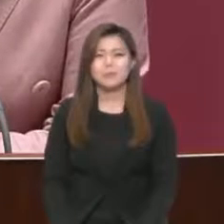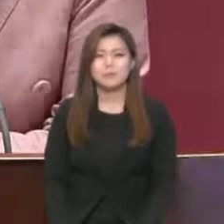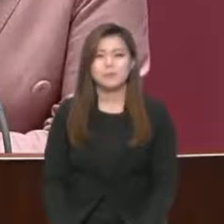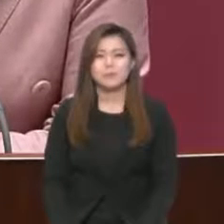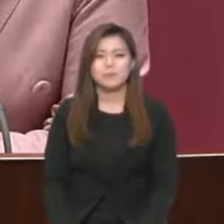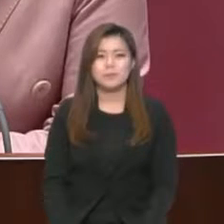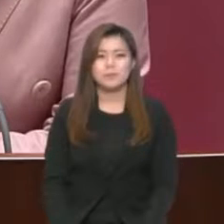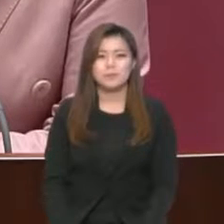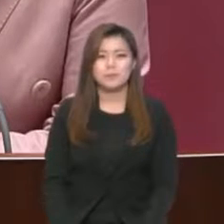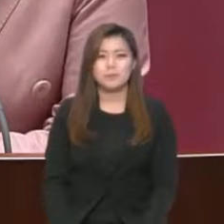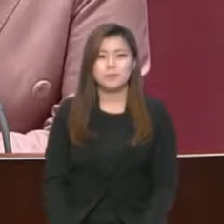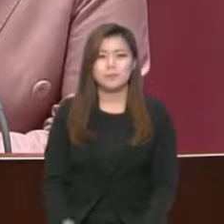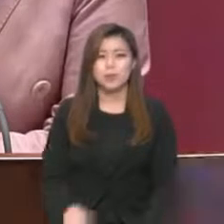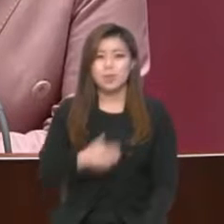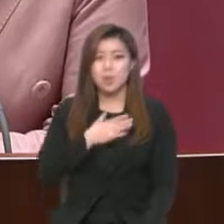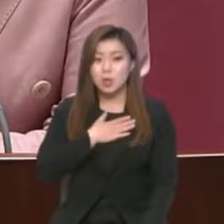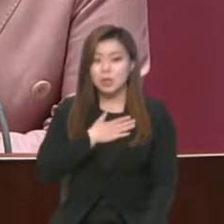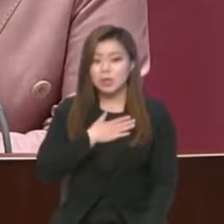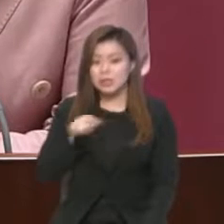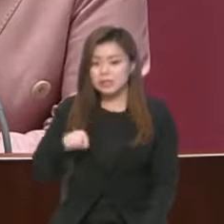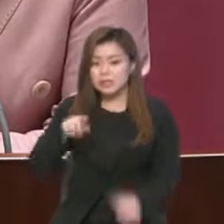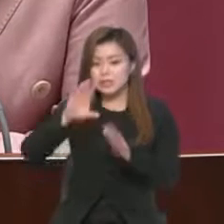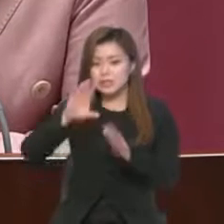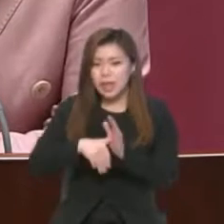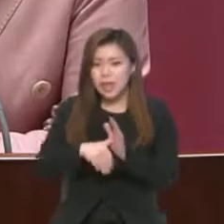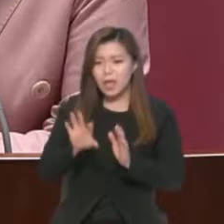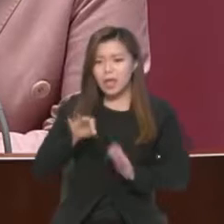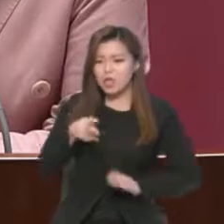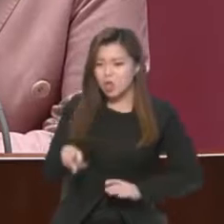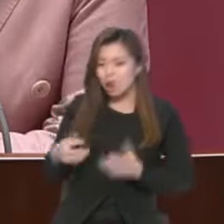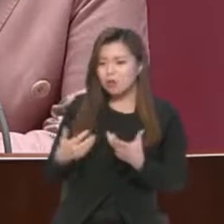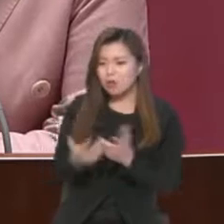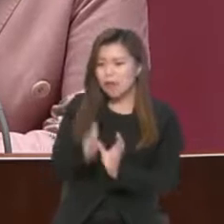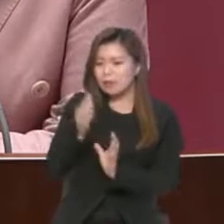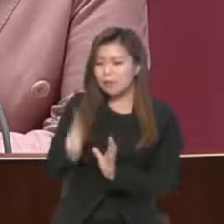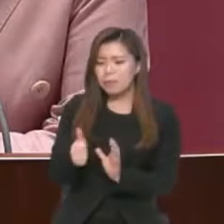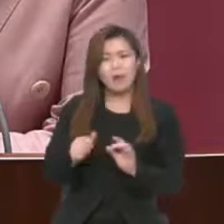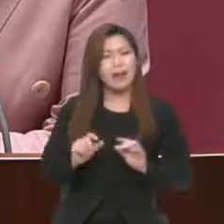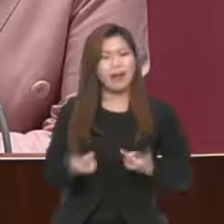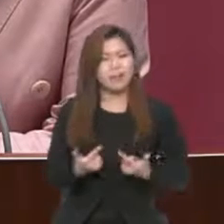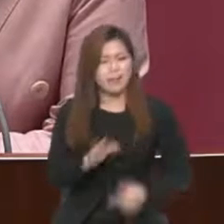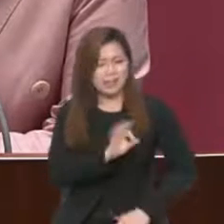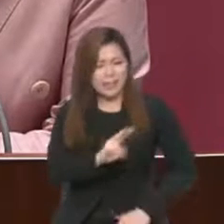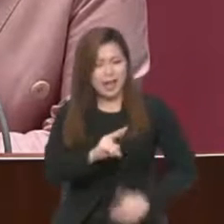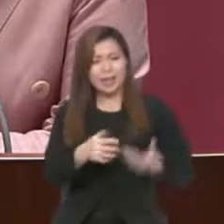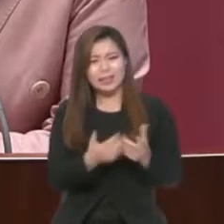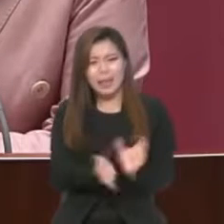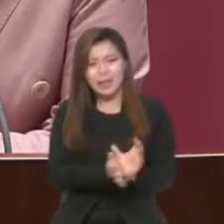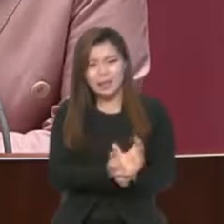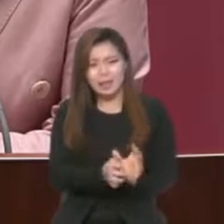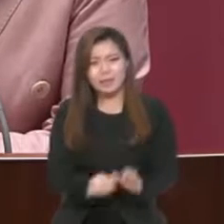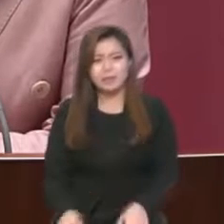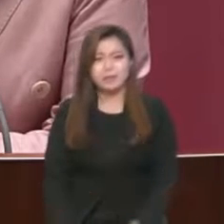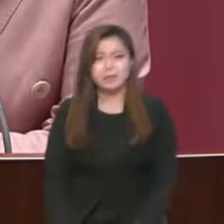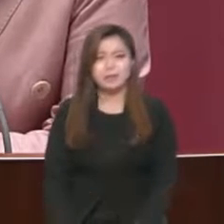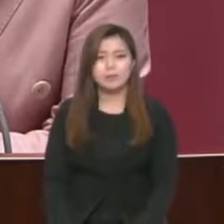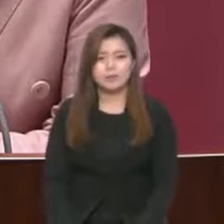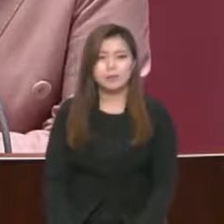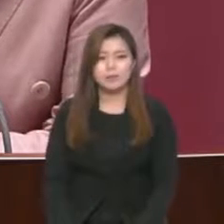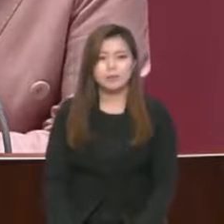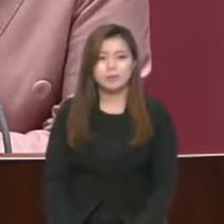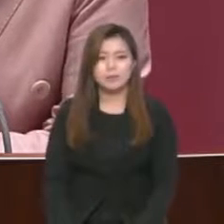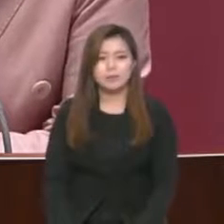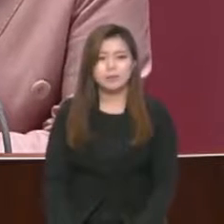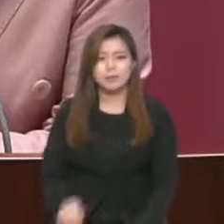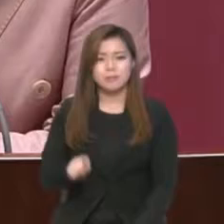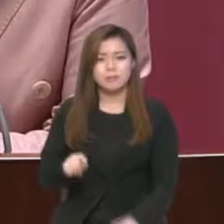카츄샤 부대 저는 여당 대표가 아니었고 야당 대표였습니다, 의원님. 그 당시에는 여당이었죠.